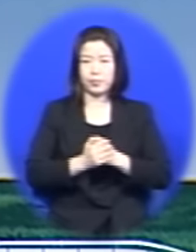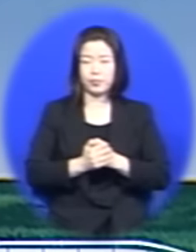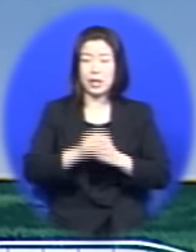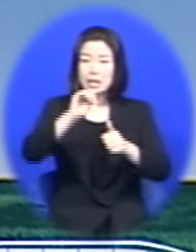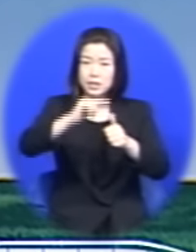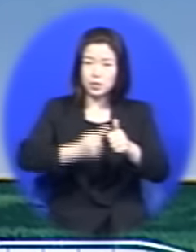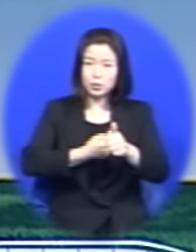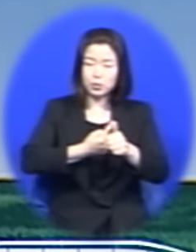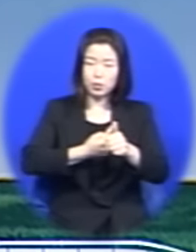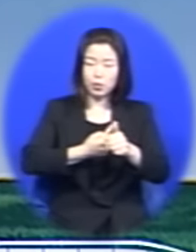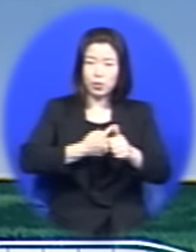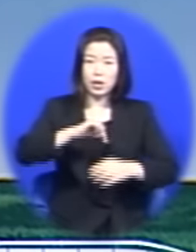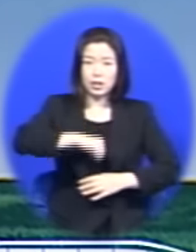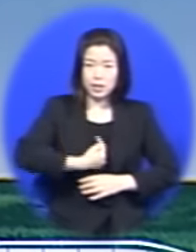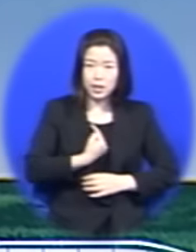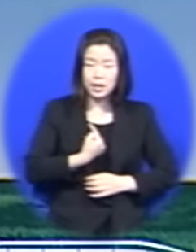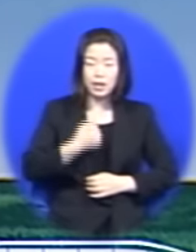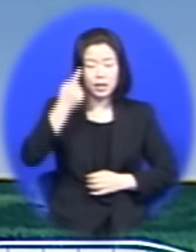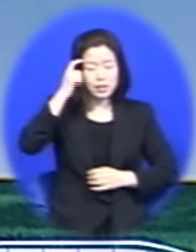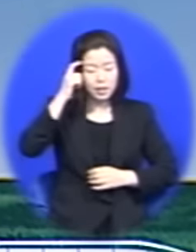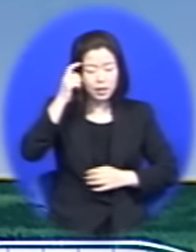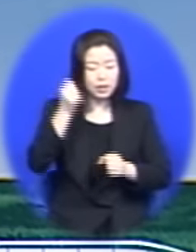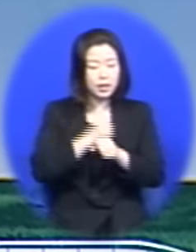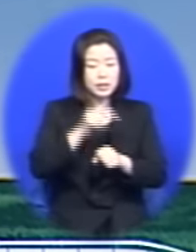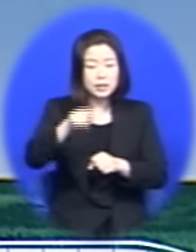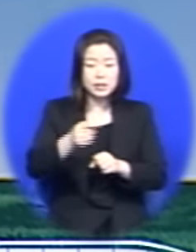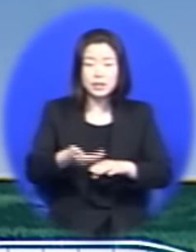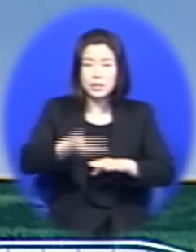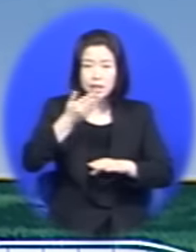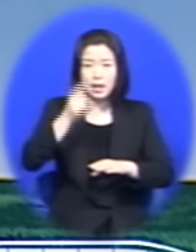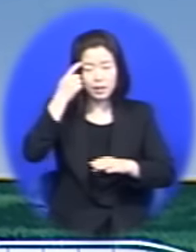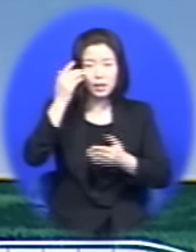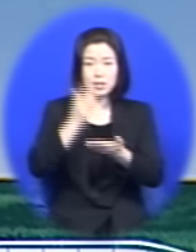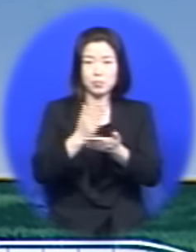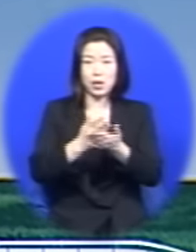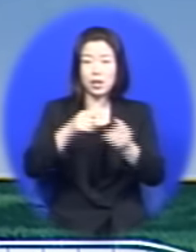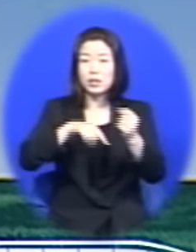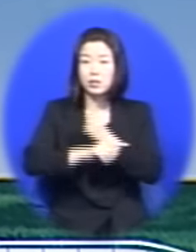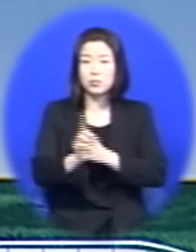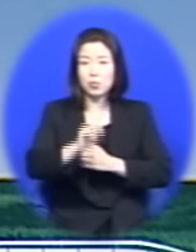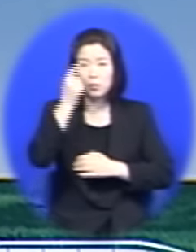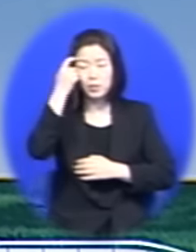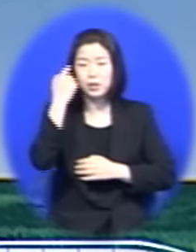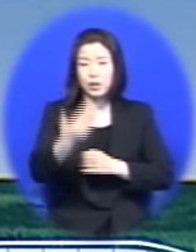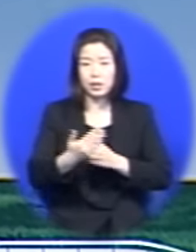스스로 마땅히 생각해야 하는 것 이상으로 생각하지 말라. 이 말이 무슨 뜻입니까?